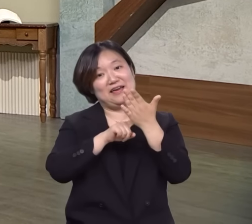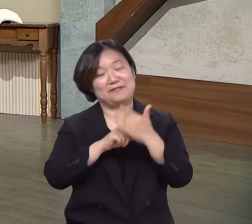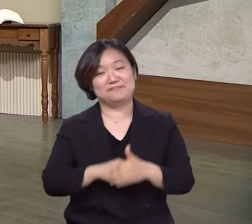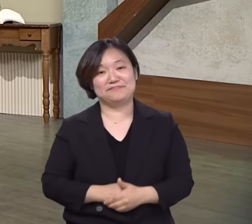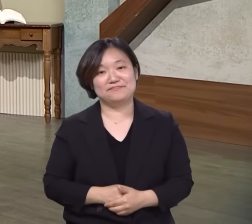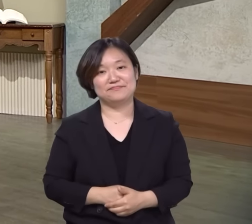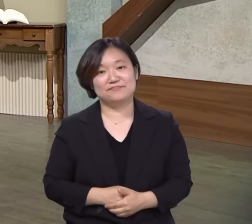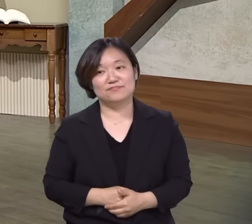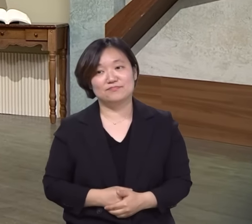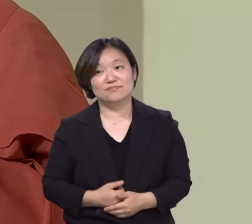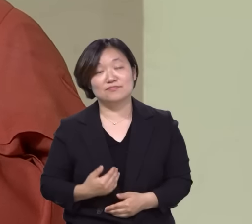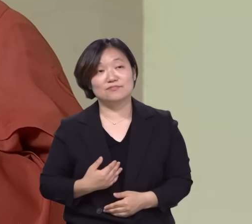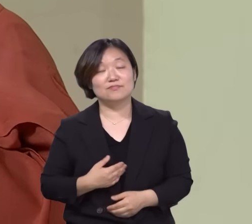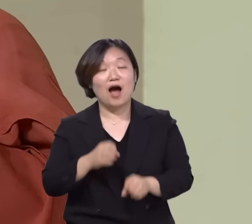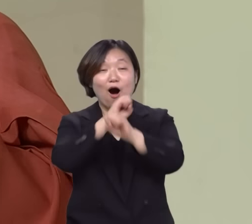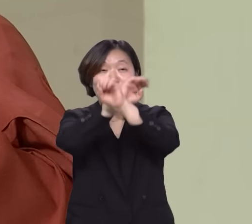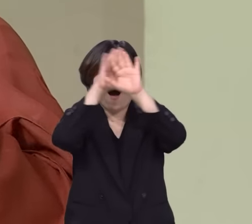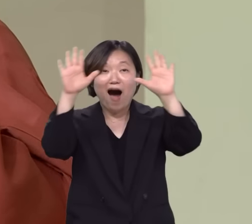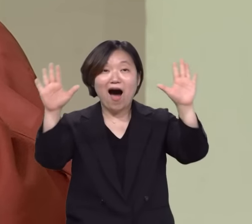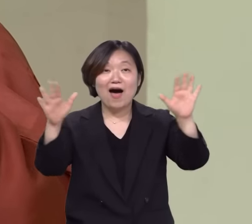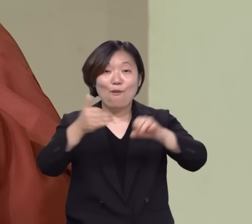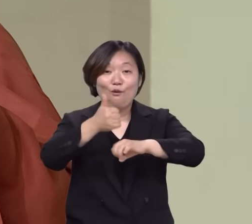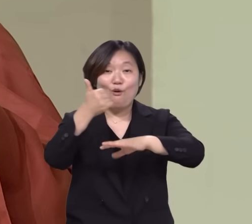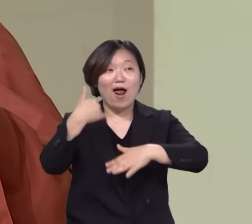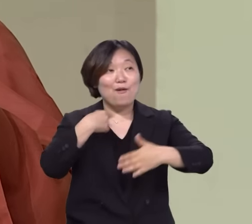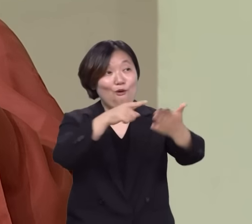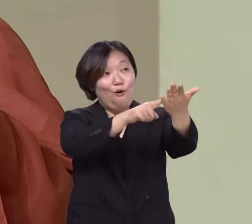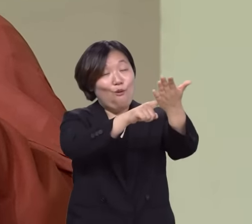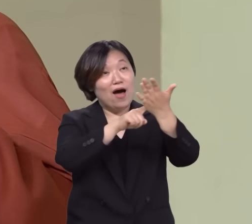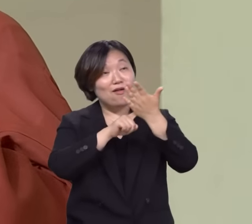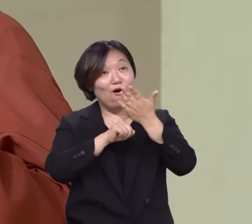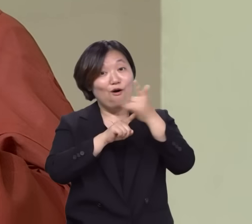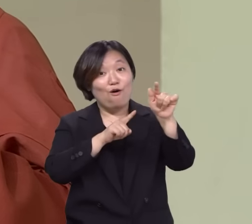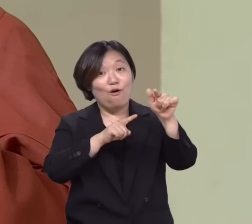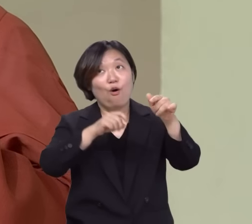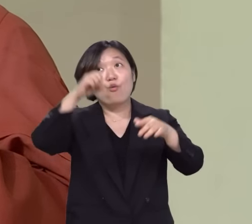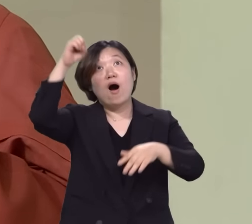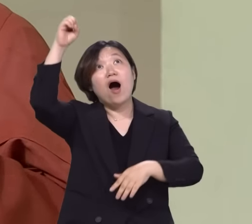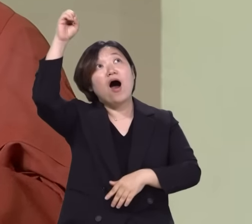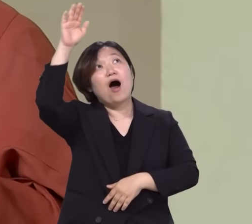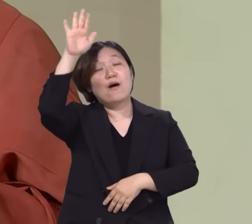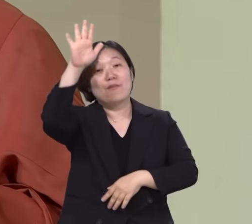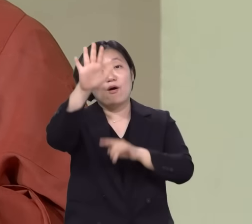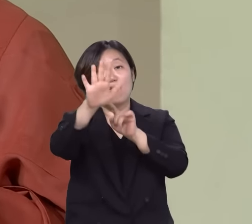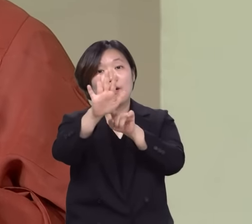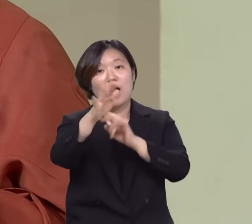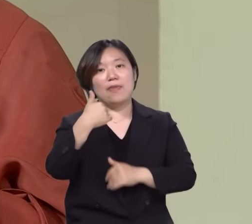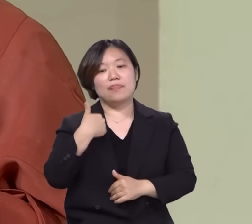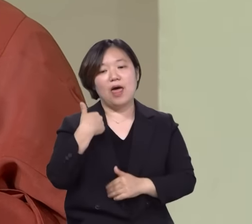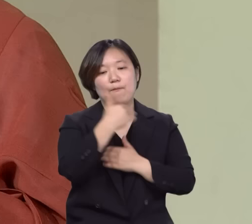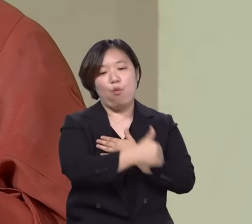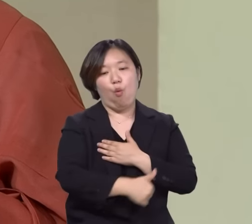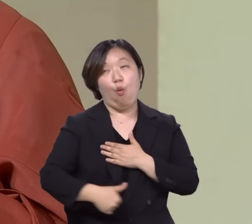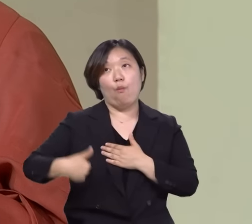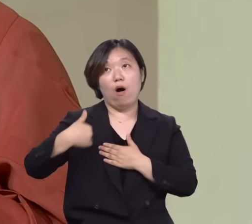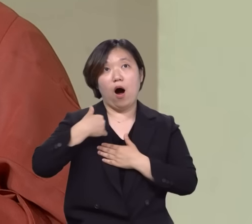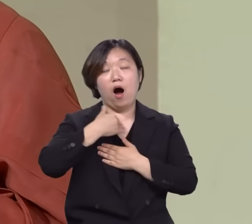나타나시더니 환한 광명을 일으키면서 그 광명이 자신의